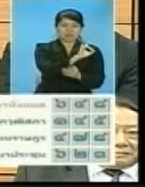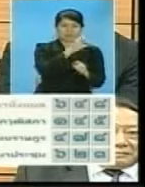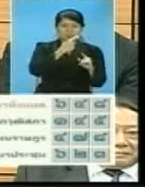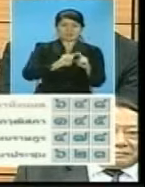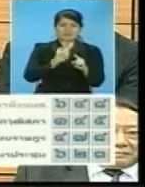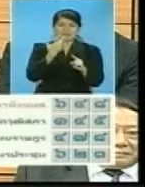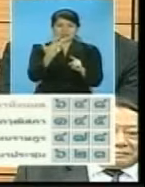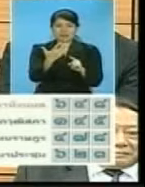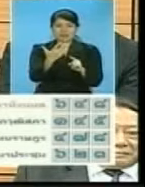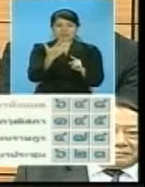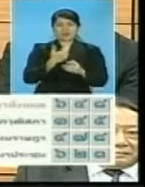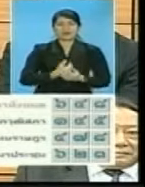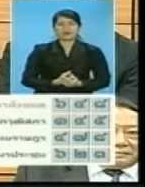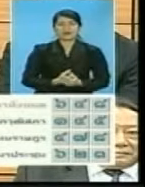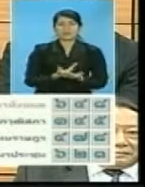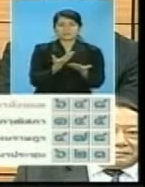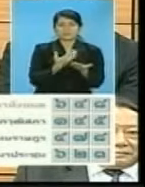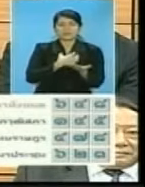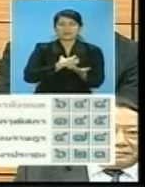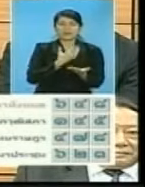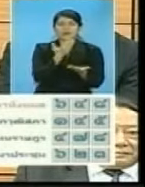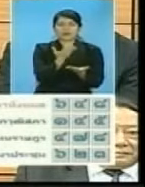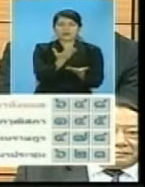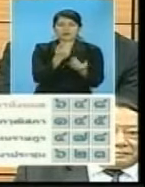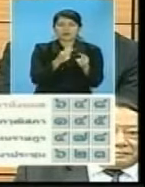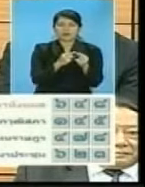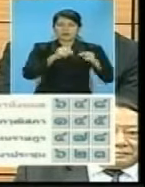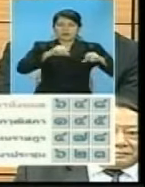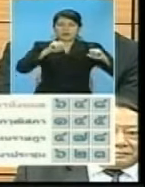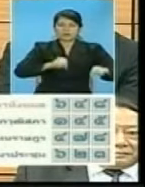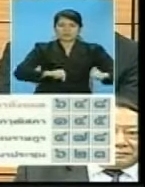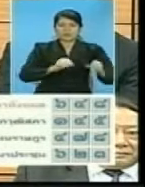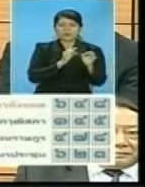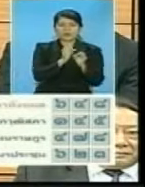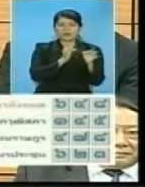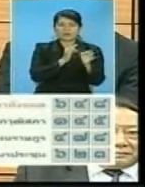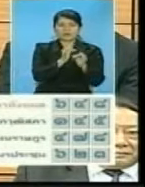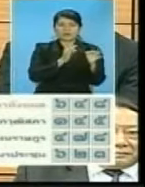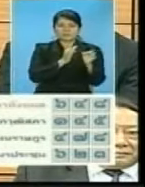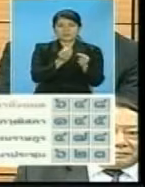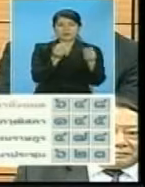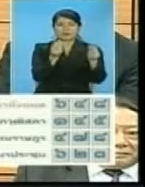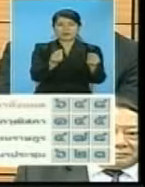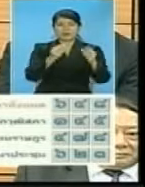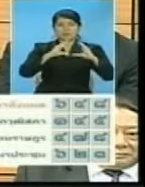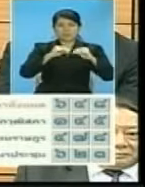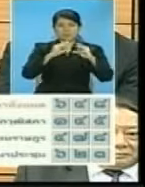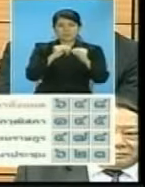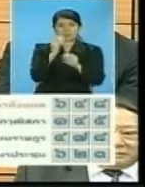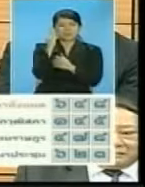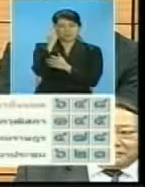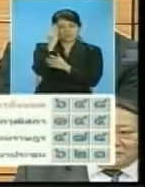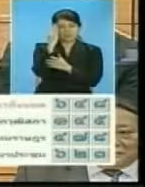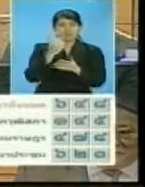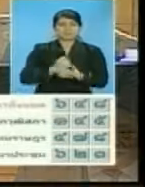ช่วยเอาข้อตกลงมาอธิบายต่อสภาให้ผมทราบหน่อยครับ เชิญครับเชิญท่านนี้ฮะ